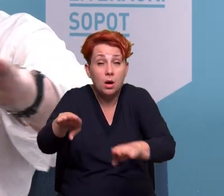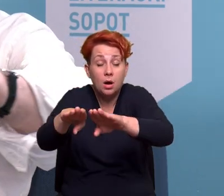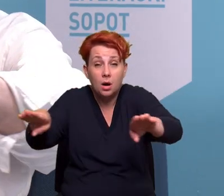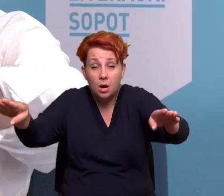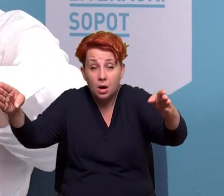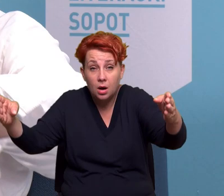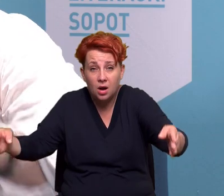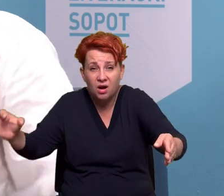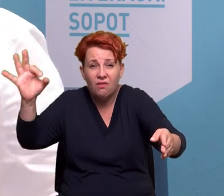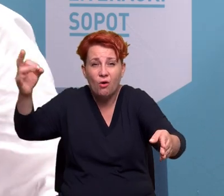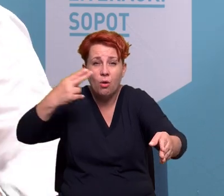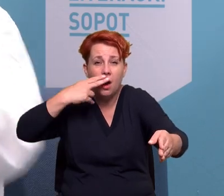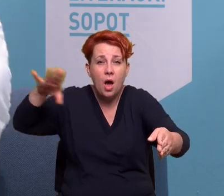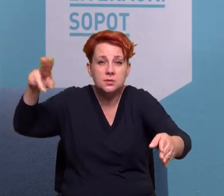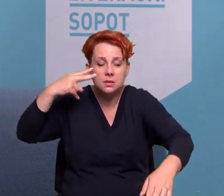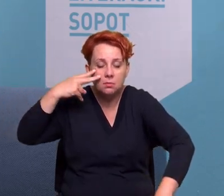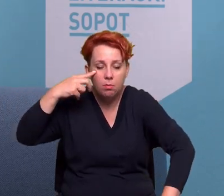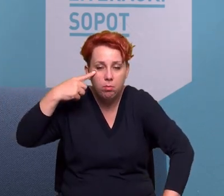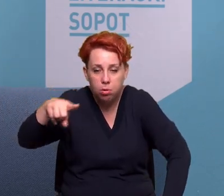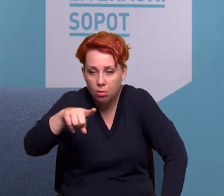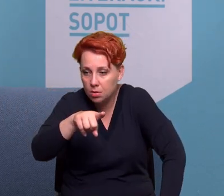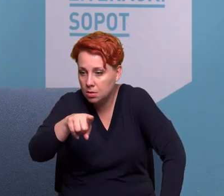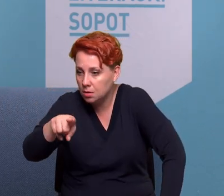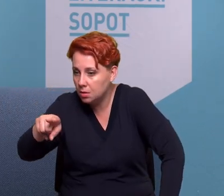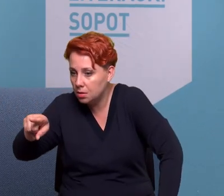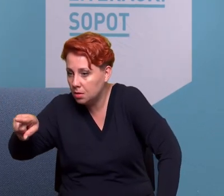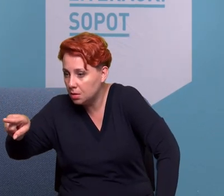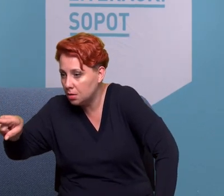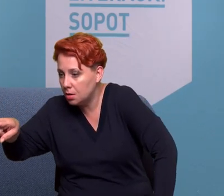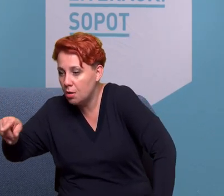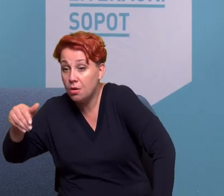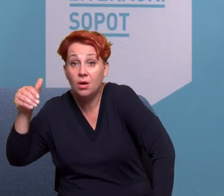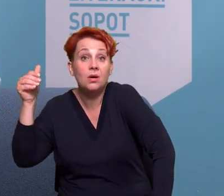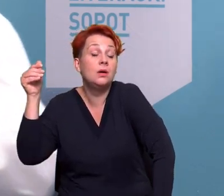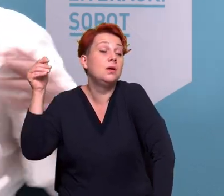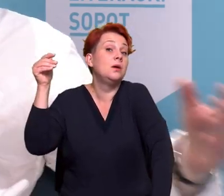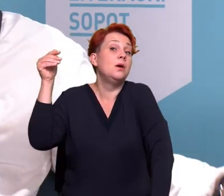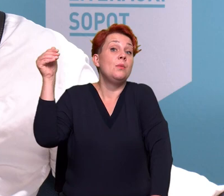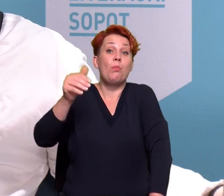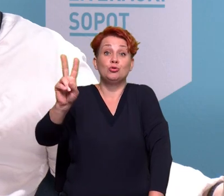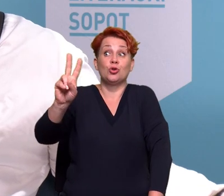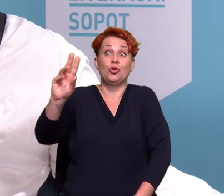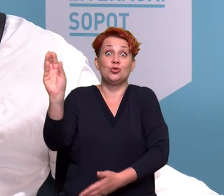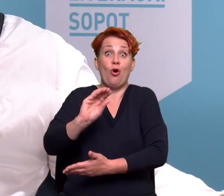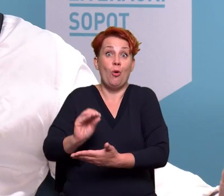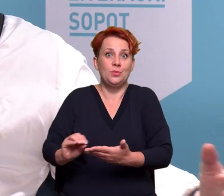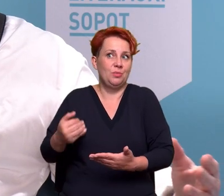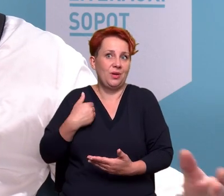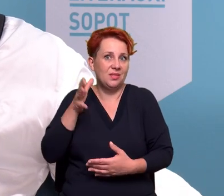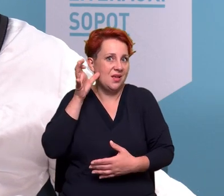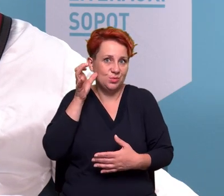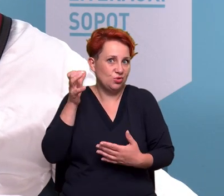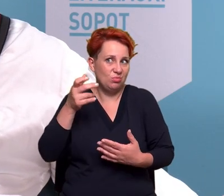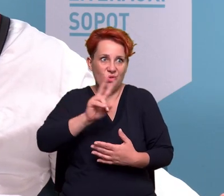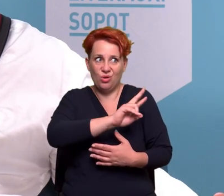wszystkie elementy. Może ktoś o tym napisze jakieś studium, bo ja nie słyszałem, żeby ktoś się zajął tą